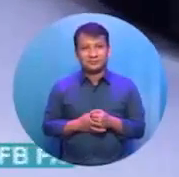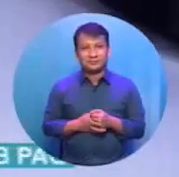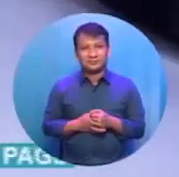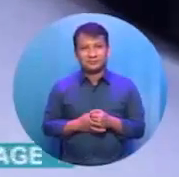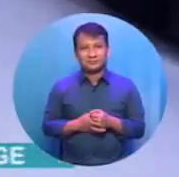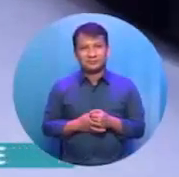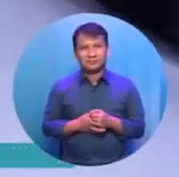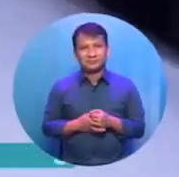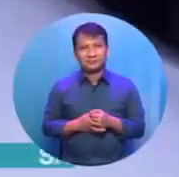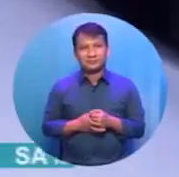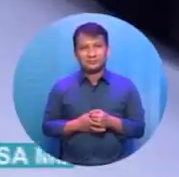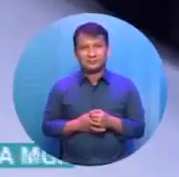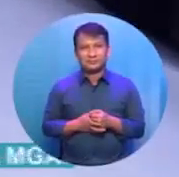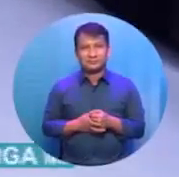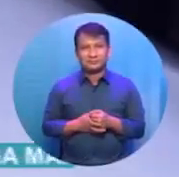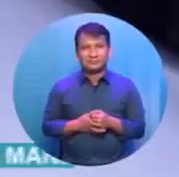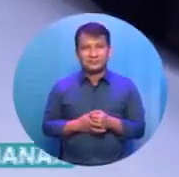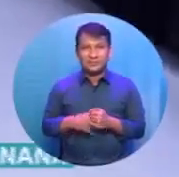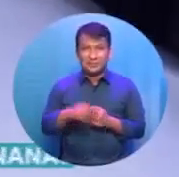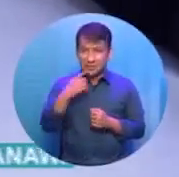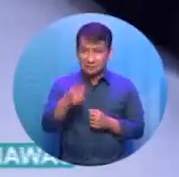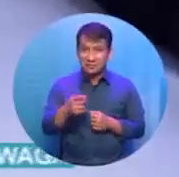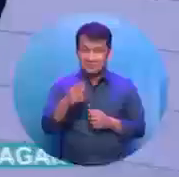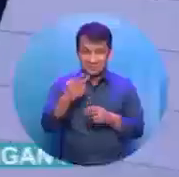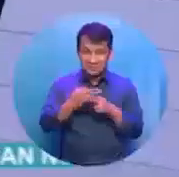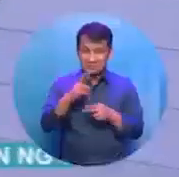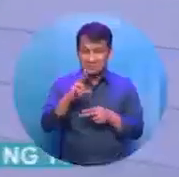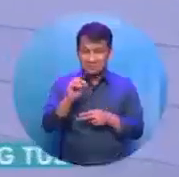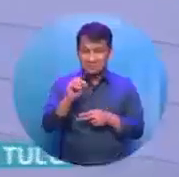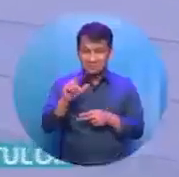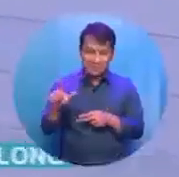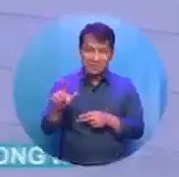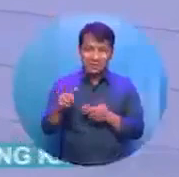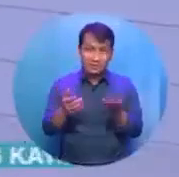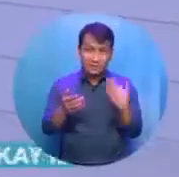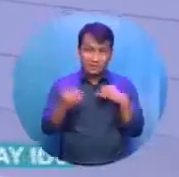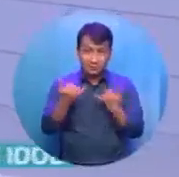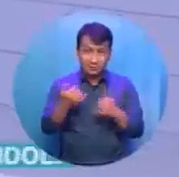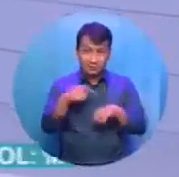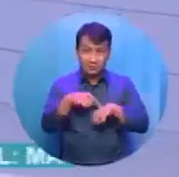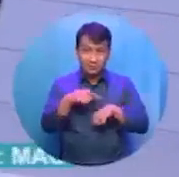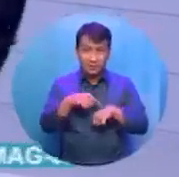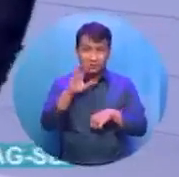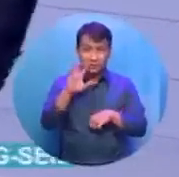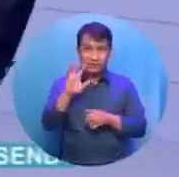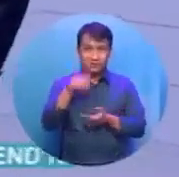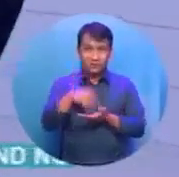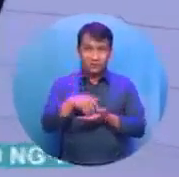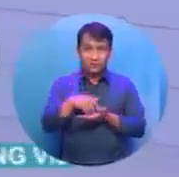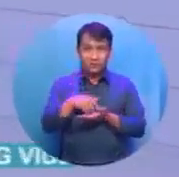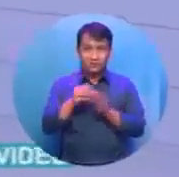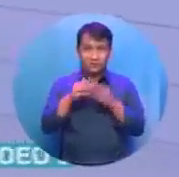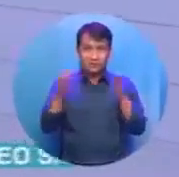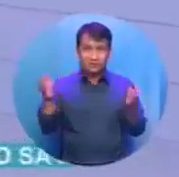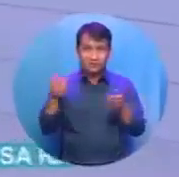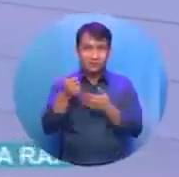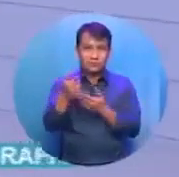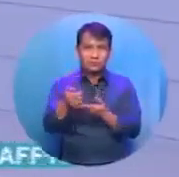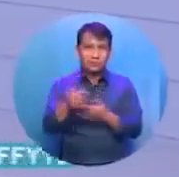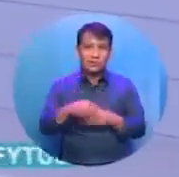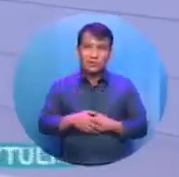Roll. Okay. Basta roll. Ito na. Pagkakataon mo, manalo ng 5,000 grand.